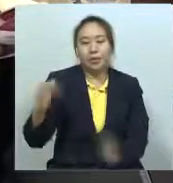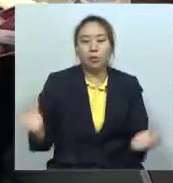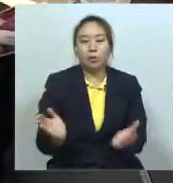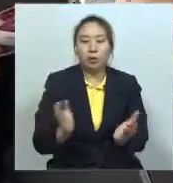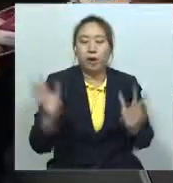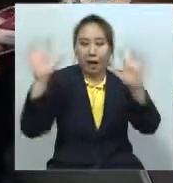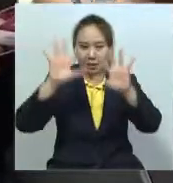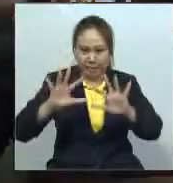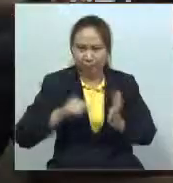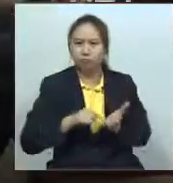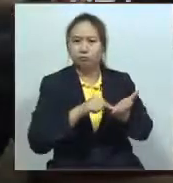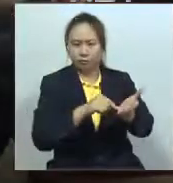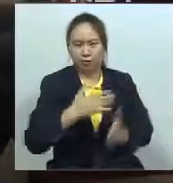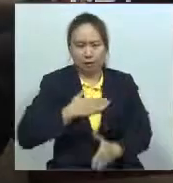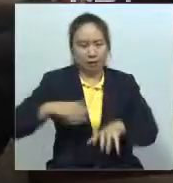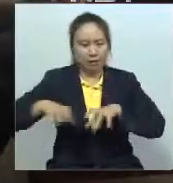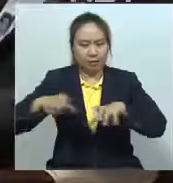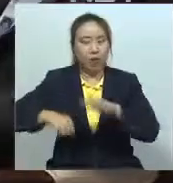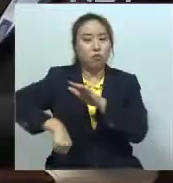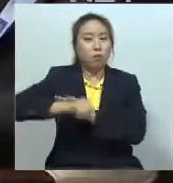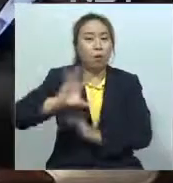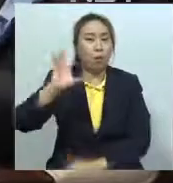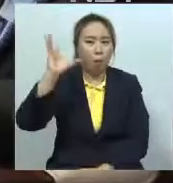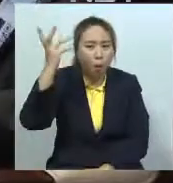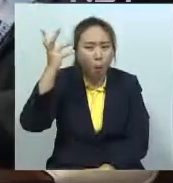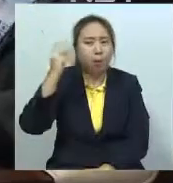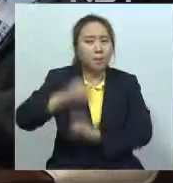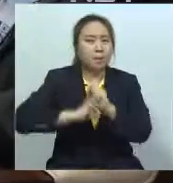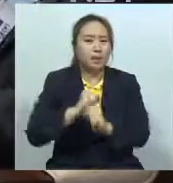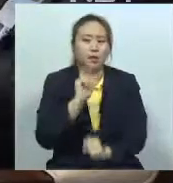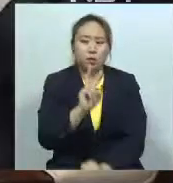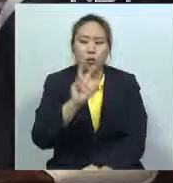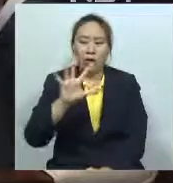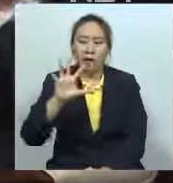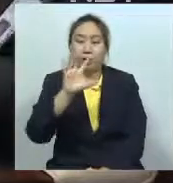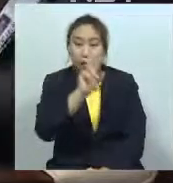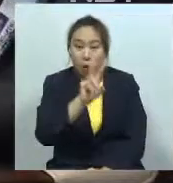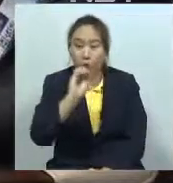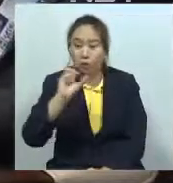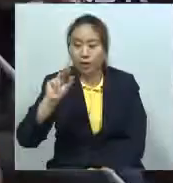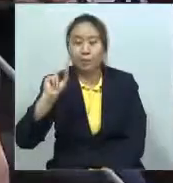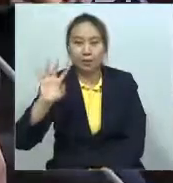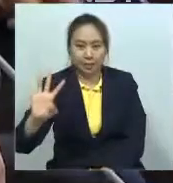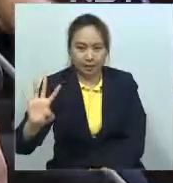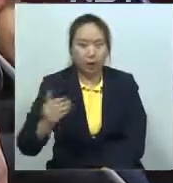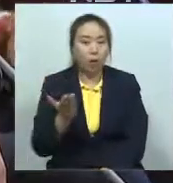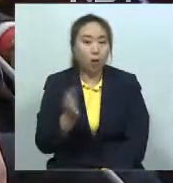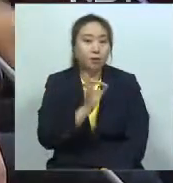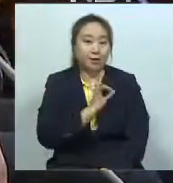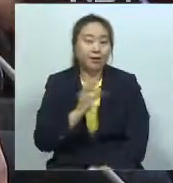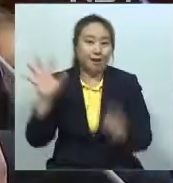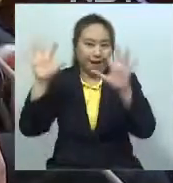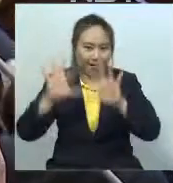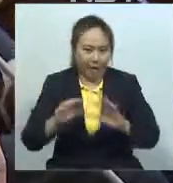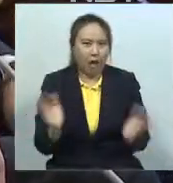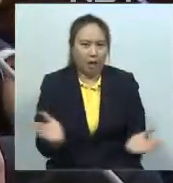ตัวเป็นเจ้าภาพจัดการแข่งขันบอลโลกหรือ FIFA World Cup ในปี2034โดยขอให้สมาชิกอาเซียนสนับสนุ